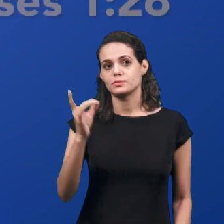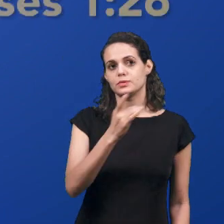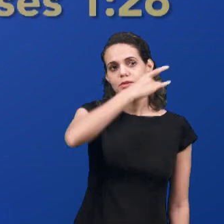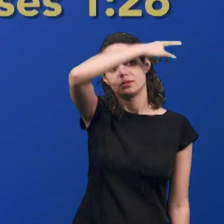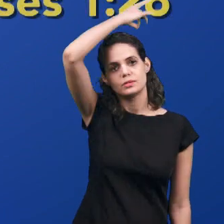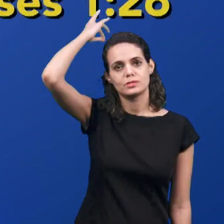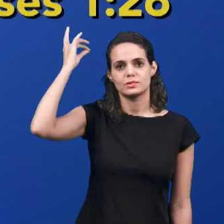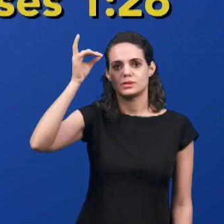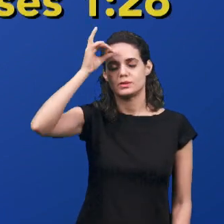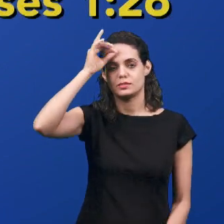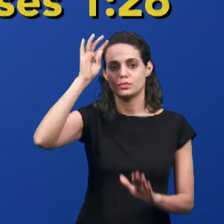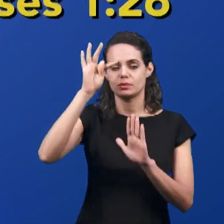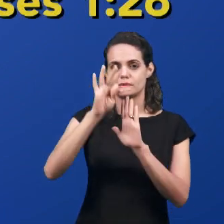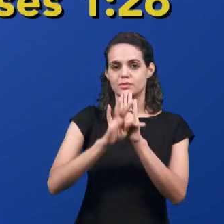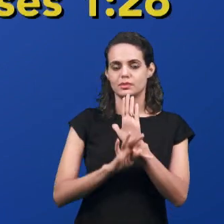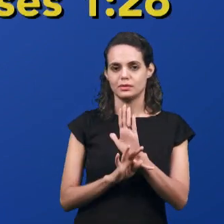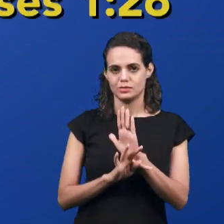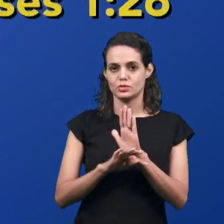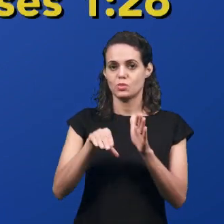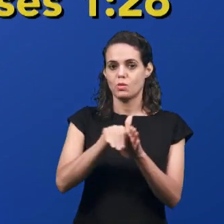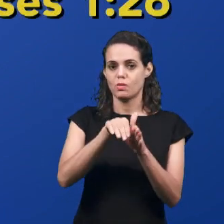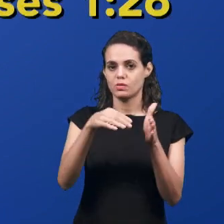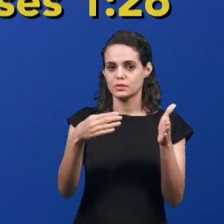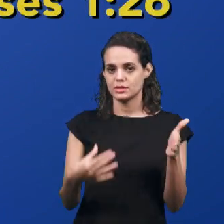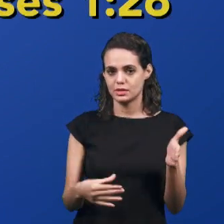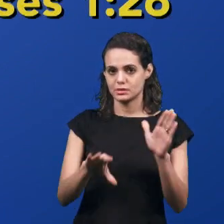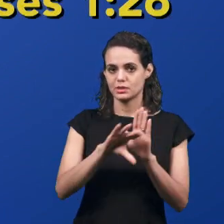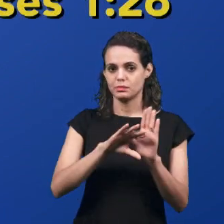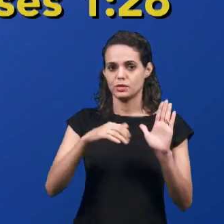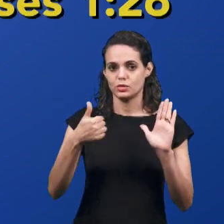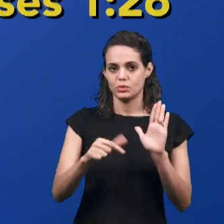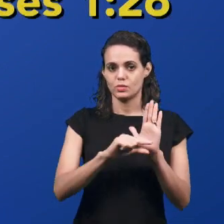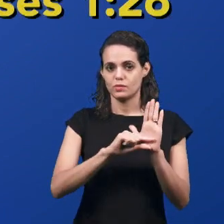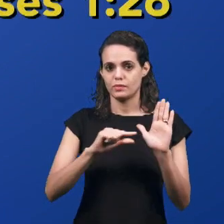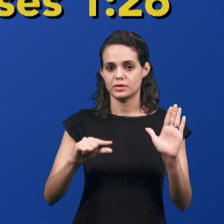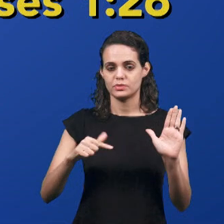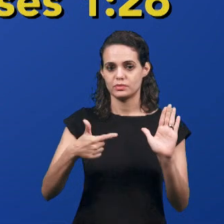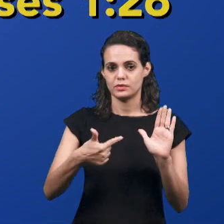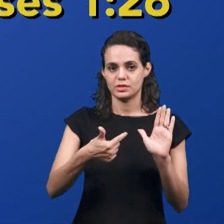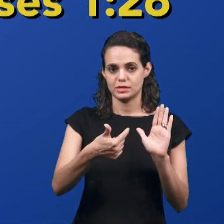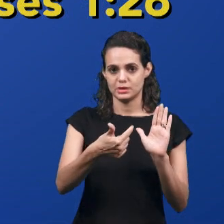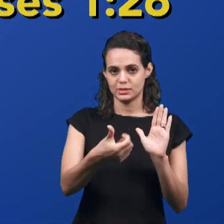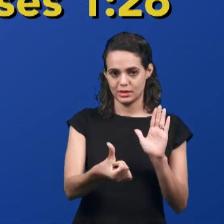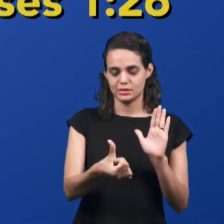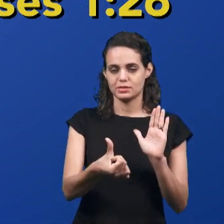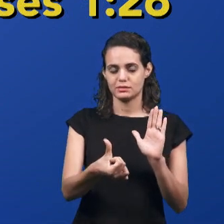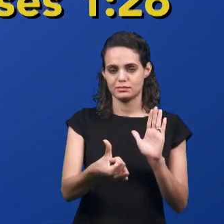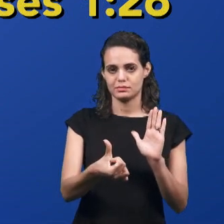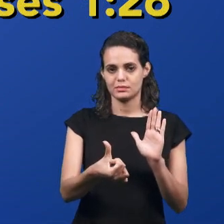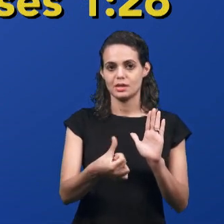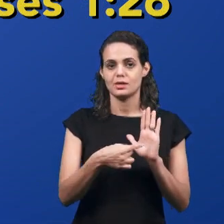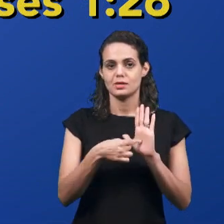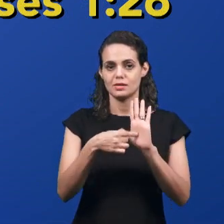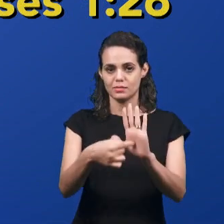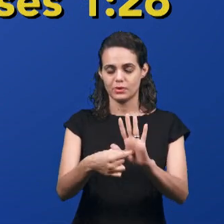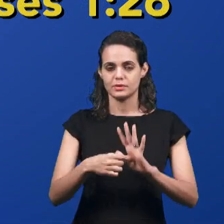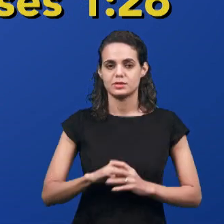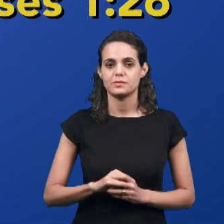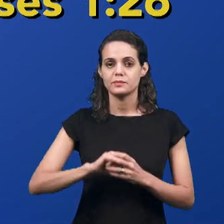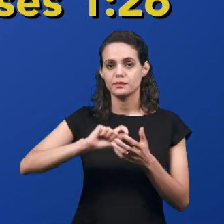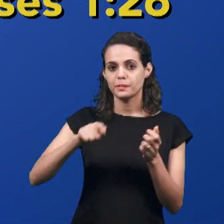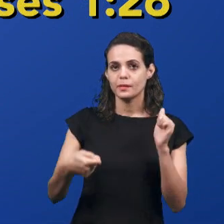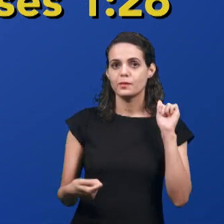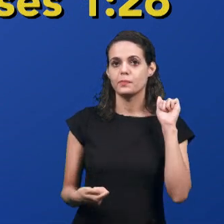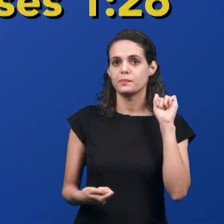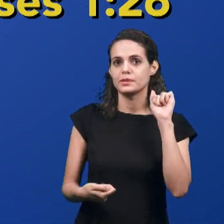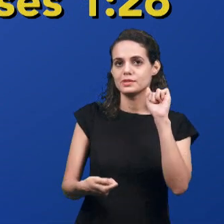Colossiens, chapitre 1, verset 26, qui dit « Le mystère qui était occulté depuis